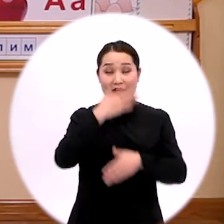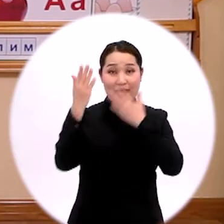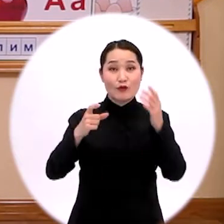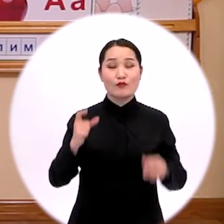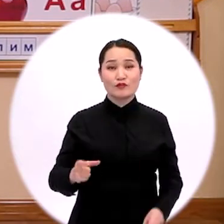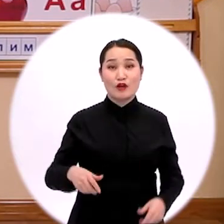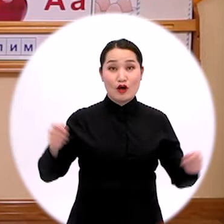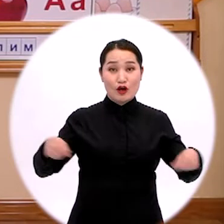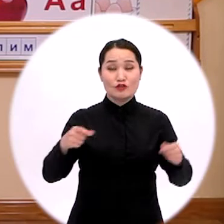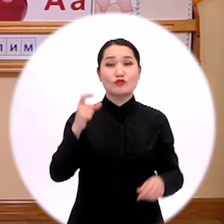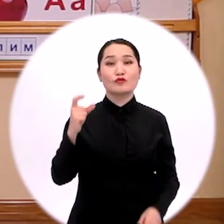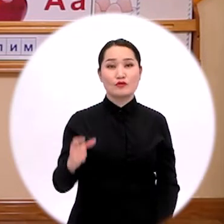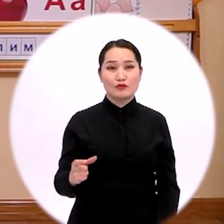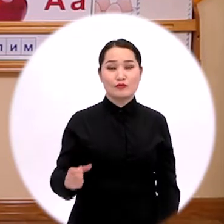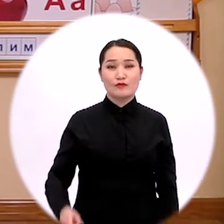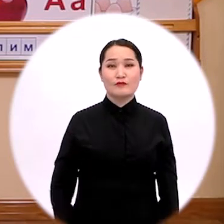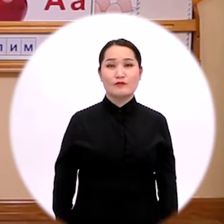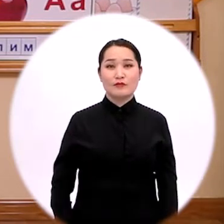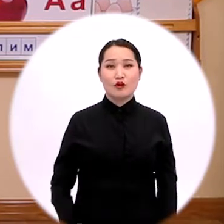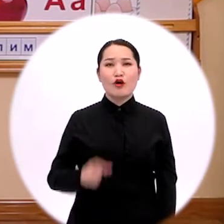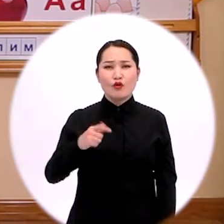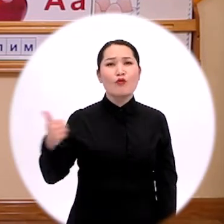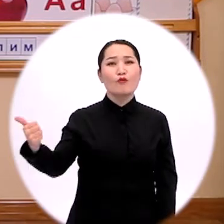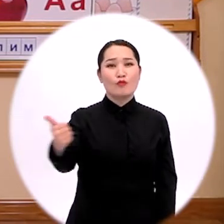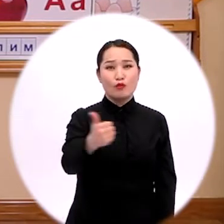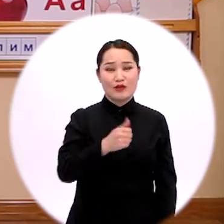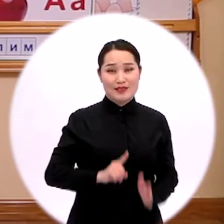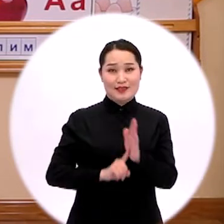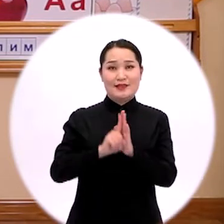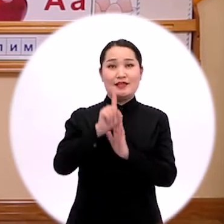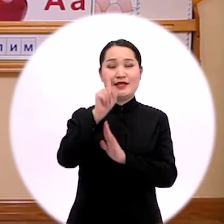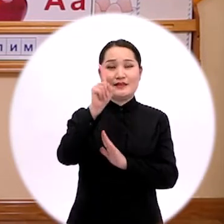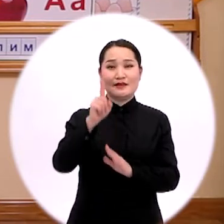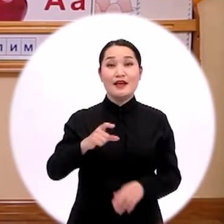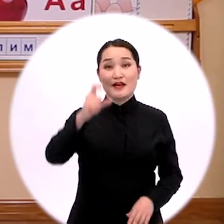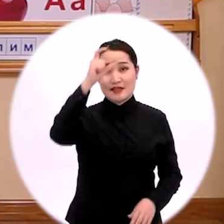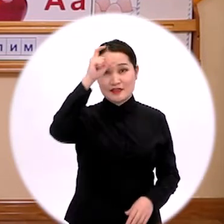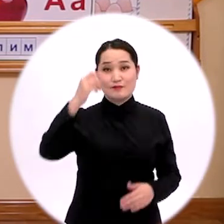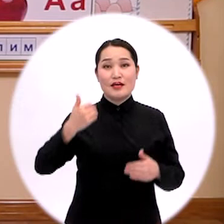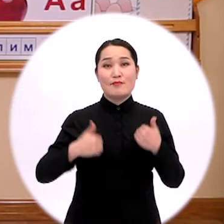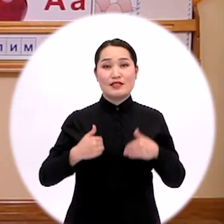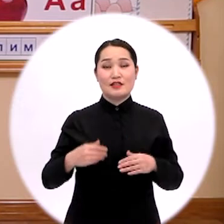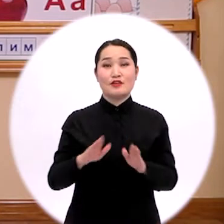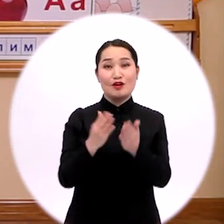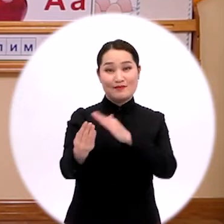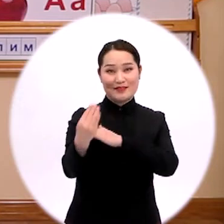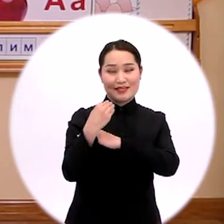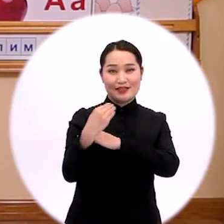хайгуулч, хончин гээд хүн бүхэн эхлээд эрдэмд багшаар ном